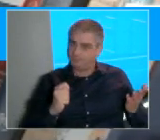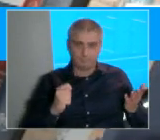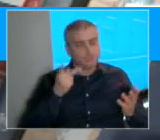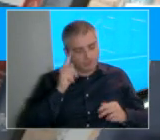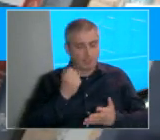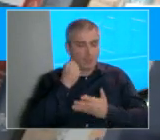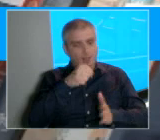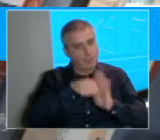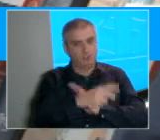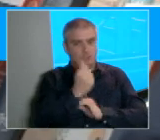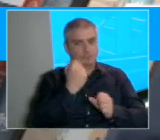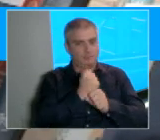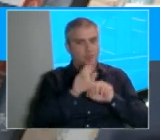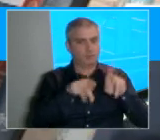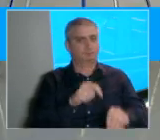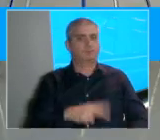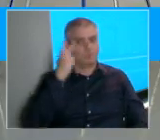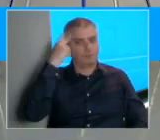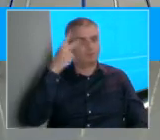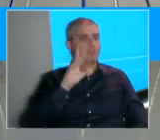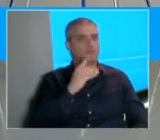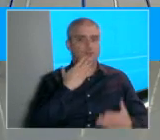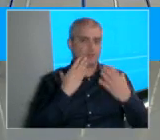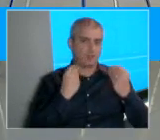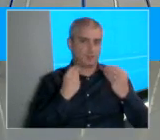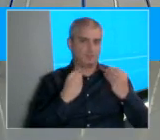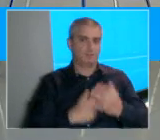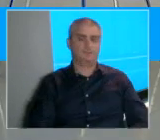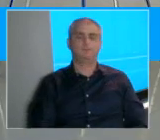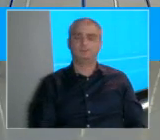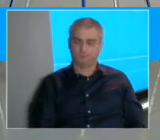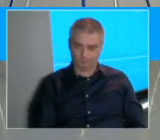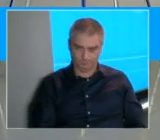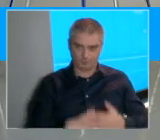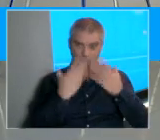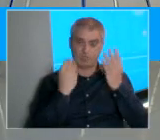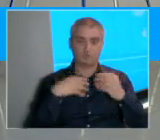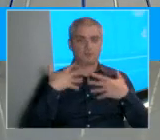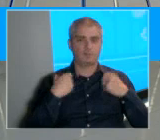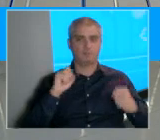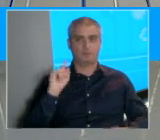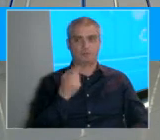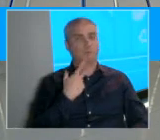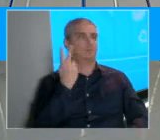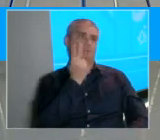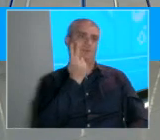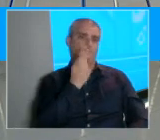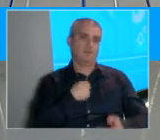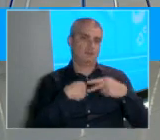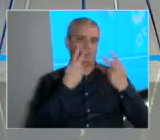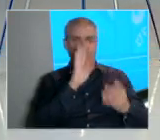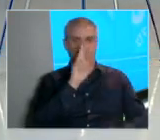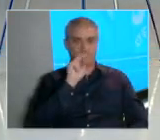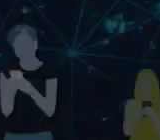את הכסף ולעשות את זה. פרופסור נדב דודוביץ', תודה רבה. תודה רבה, בוקר טוב, שנהיה בריאים כולנו. כמובן, חוזרים לבנצי.